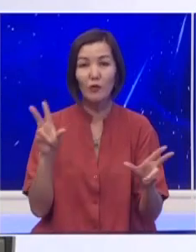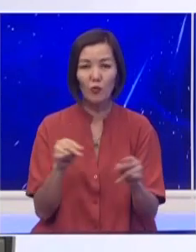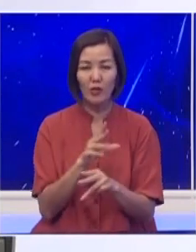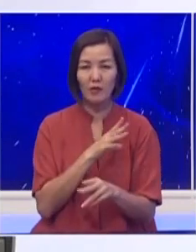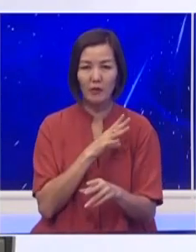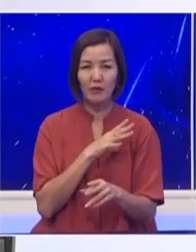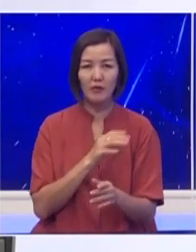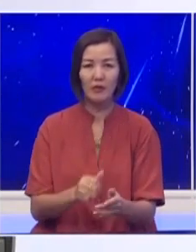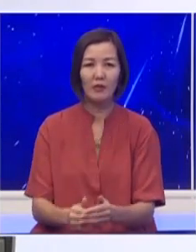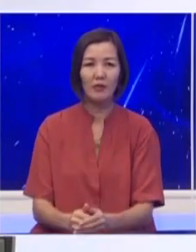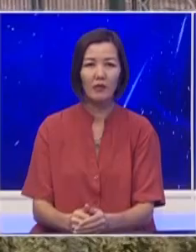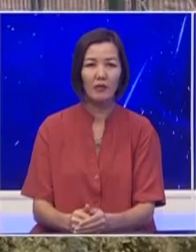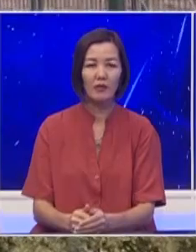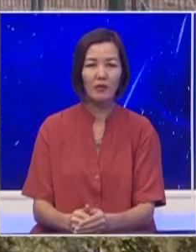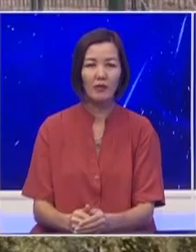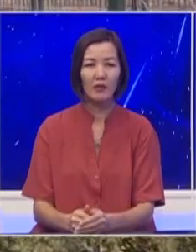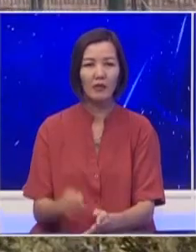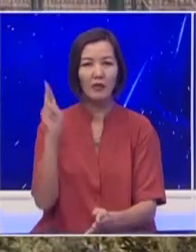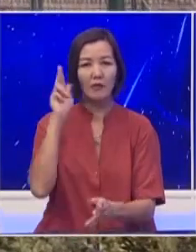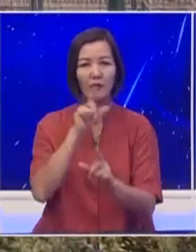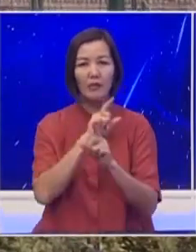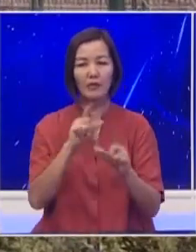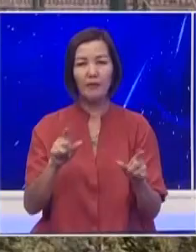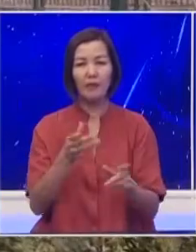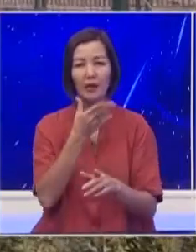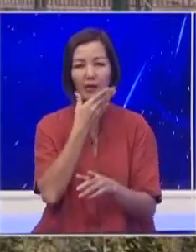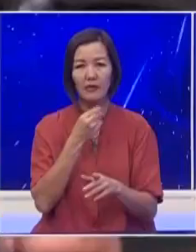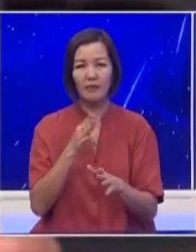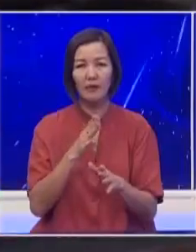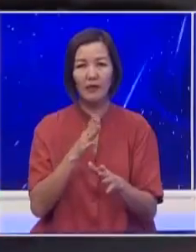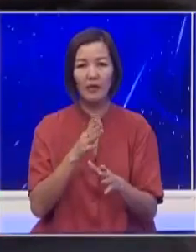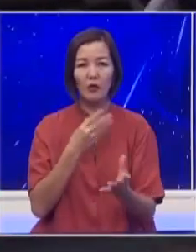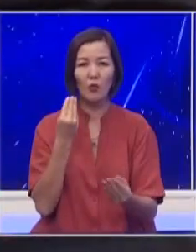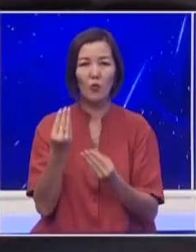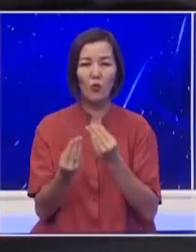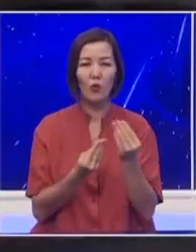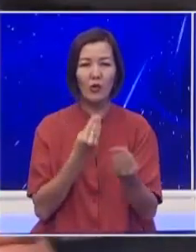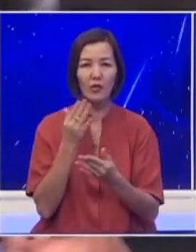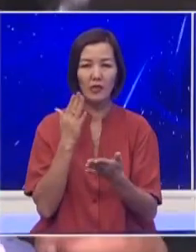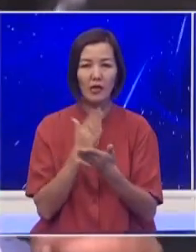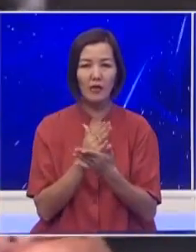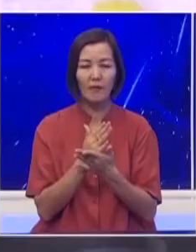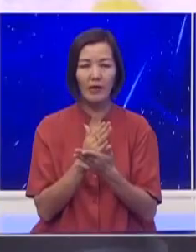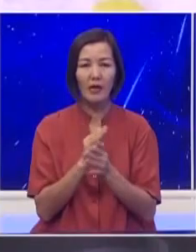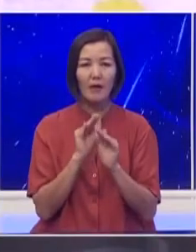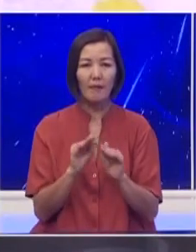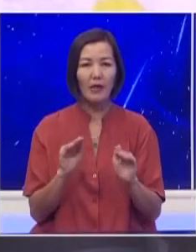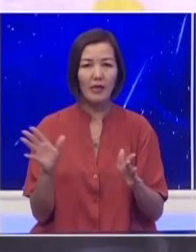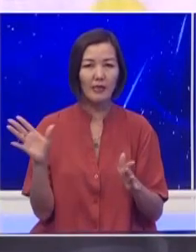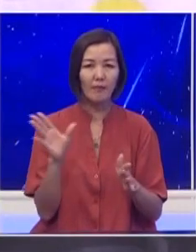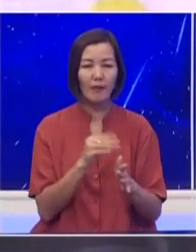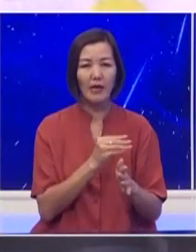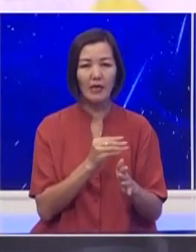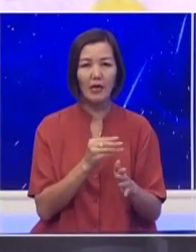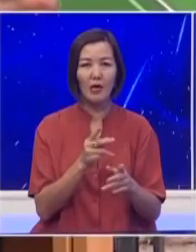деп уәде беруде. Мектеп ауласының да көркі көз тартып тұр. Балалар ойналан қайы бүлдіршіндерге лық толы сәби